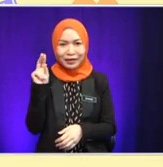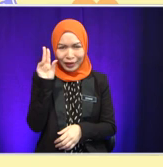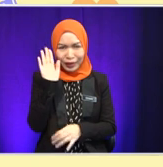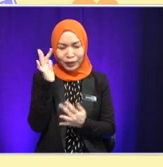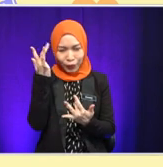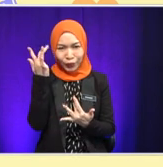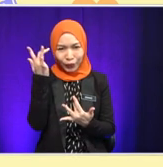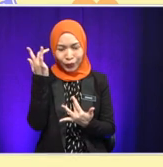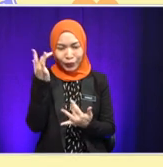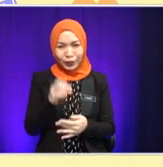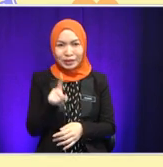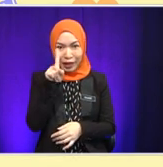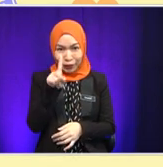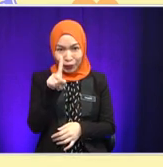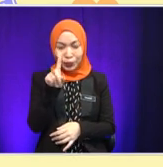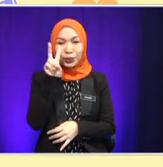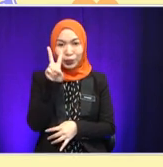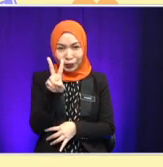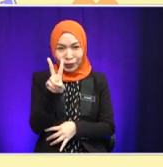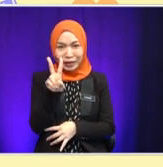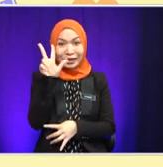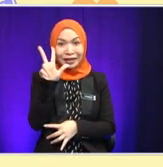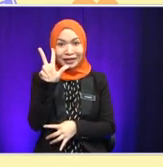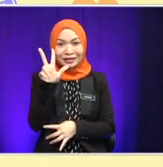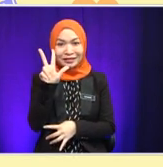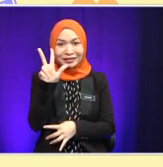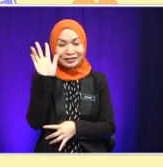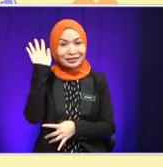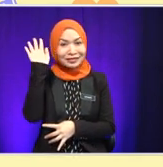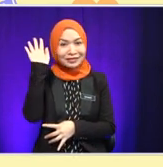oke satu dua tiga